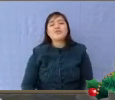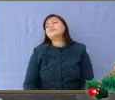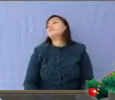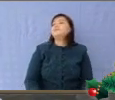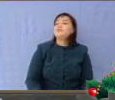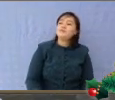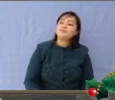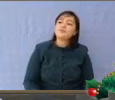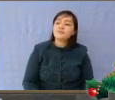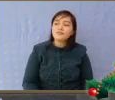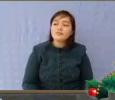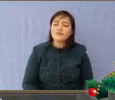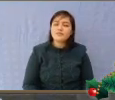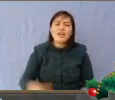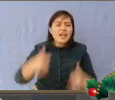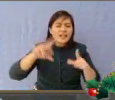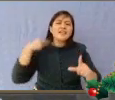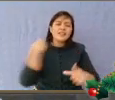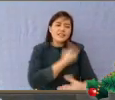gana.